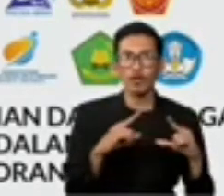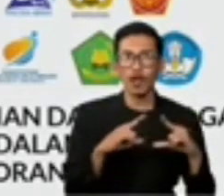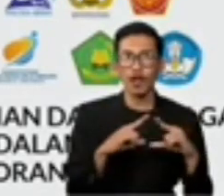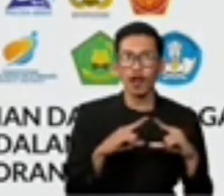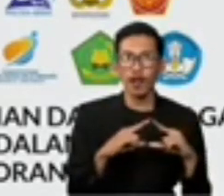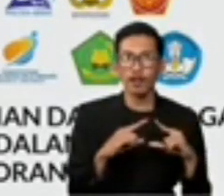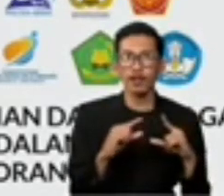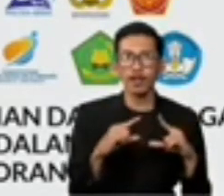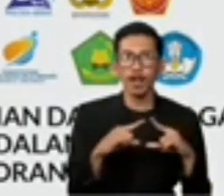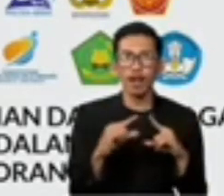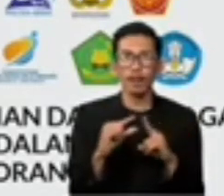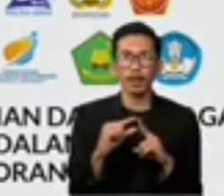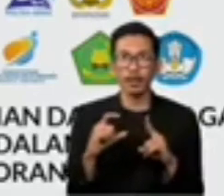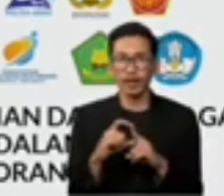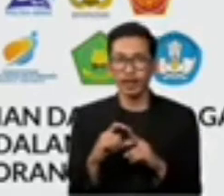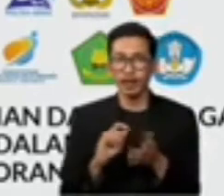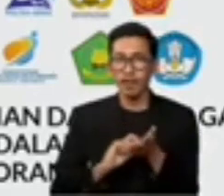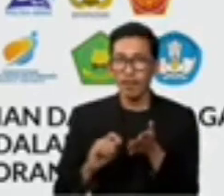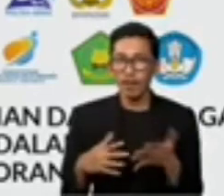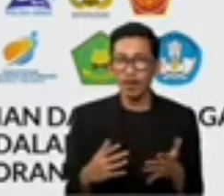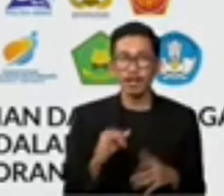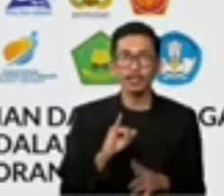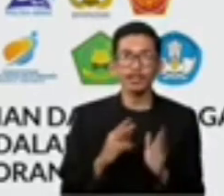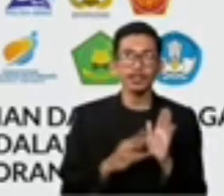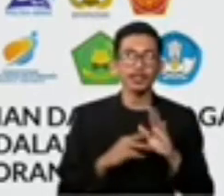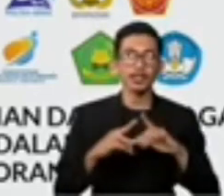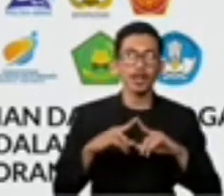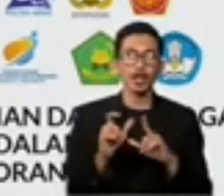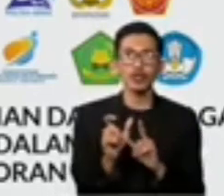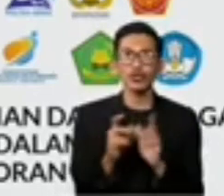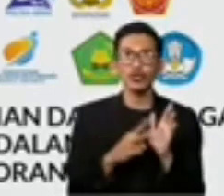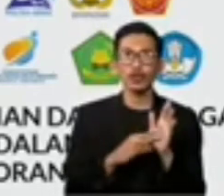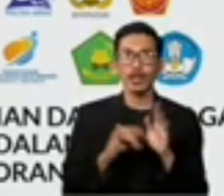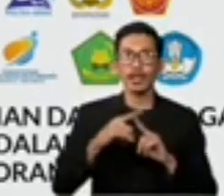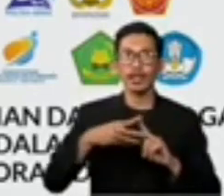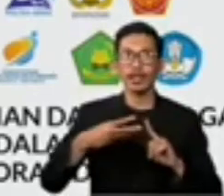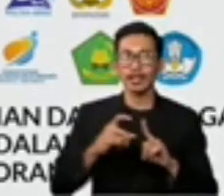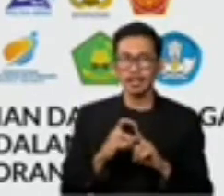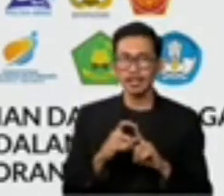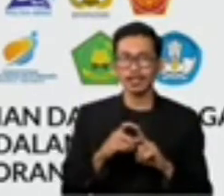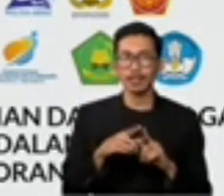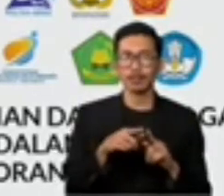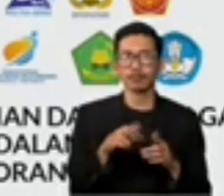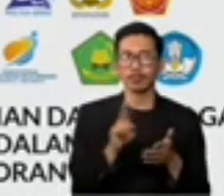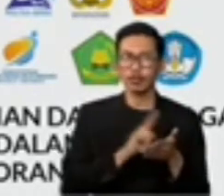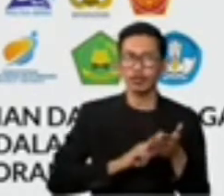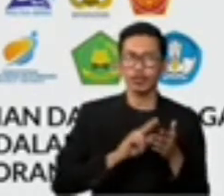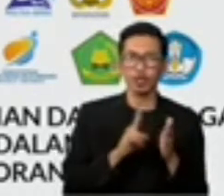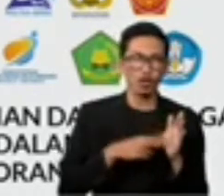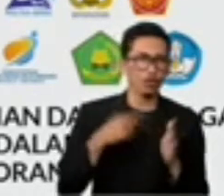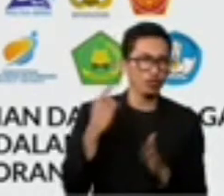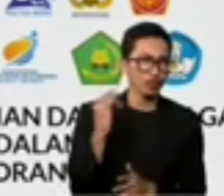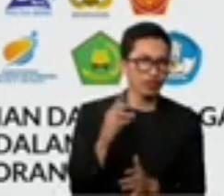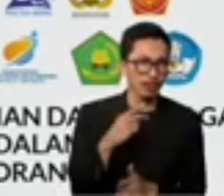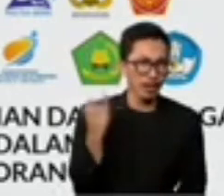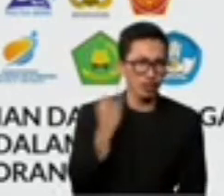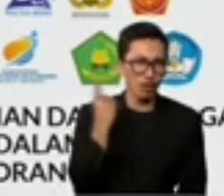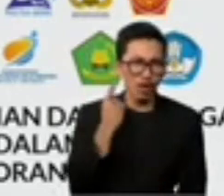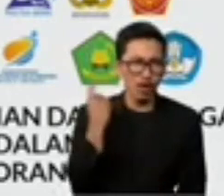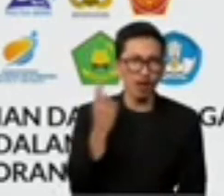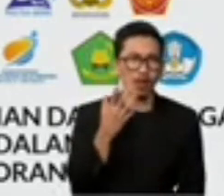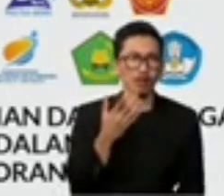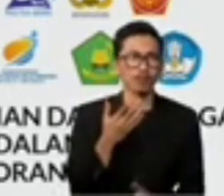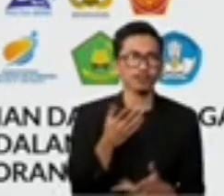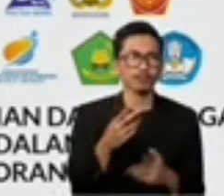diri bernama Inna United, yang sesuai dengan standarisasi internasional, standar yang ditetapkan oleh